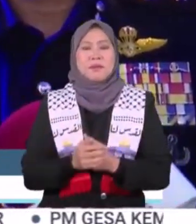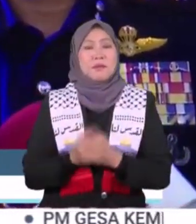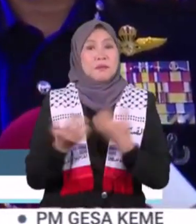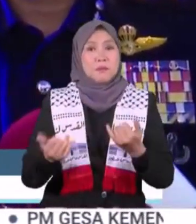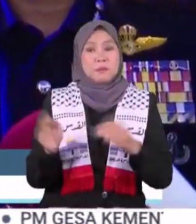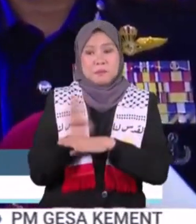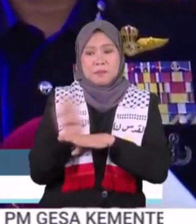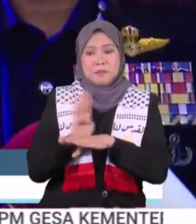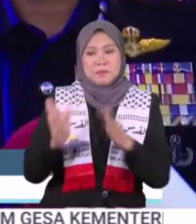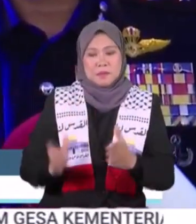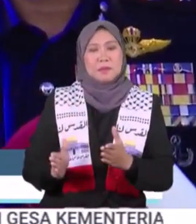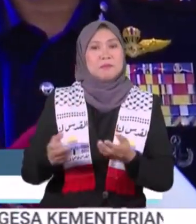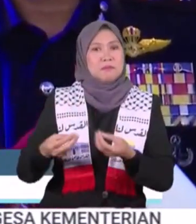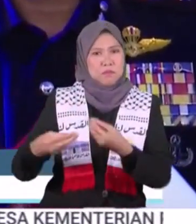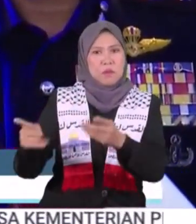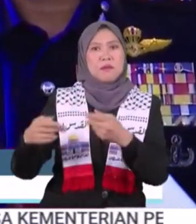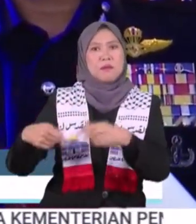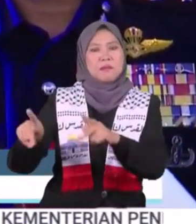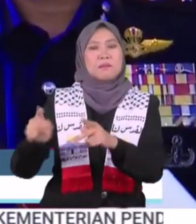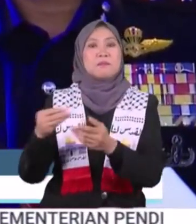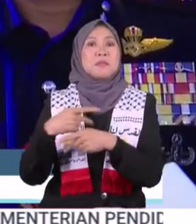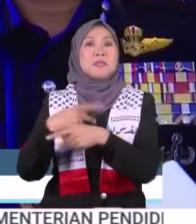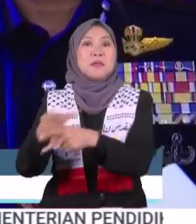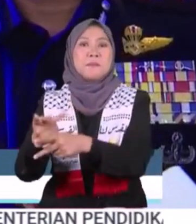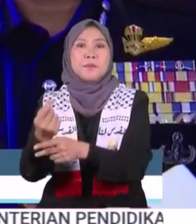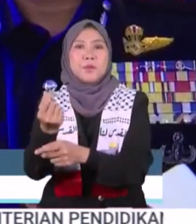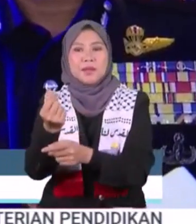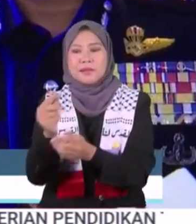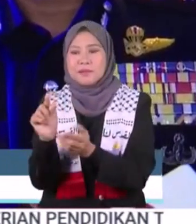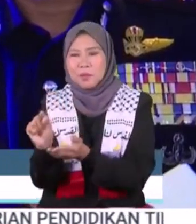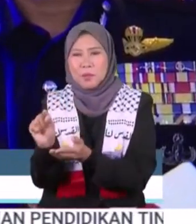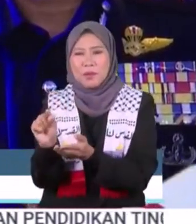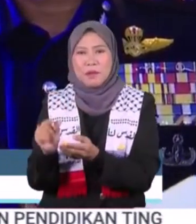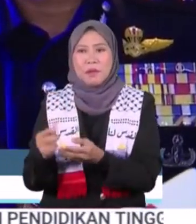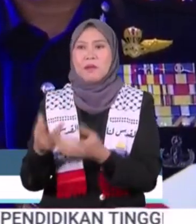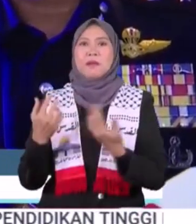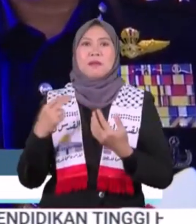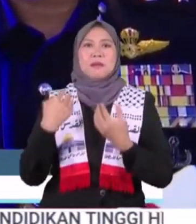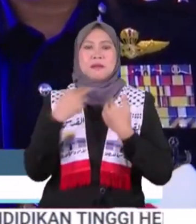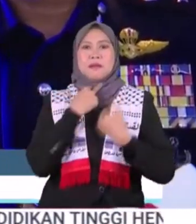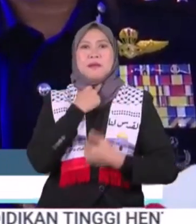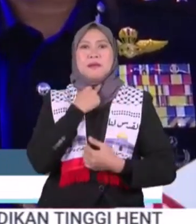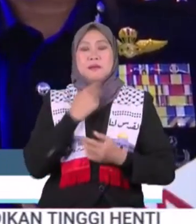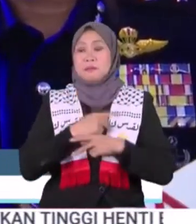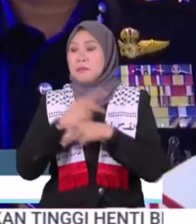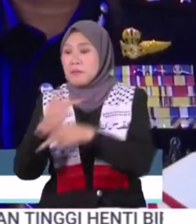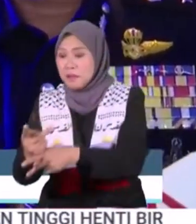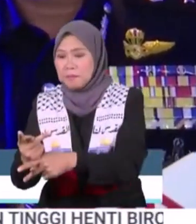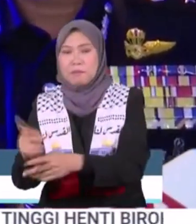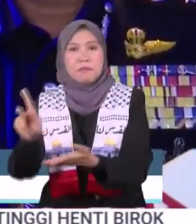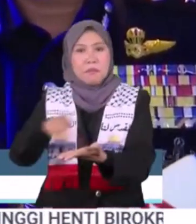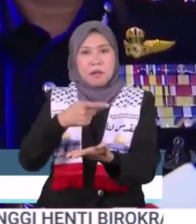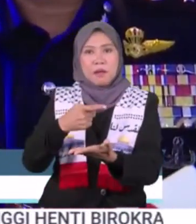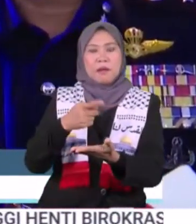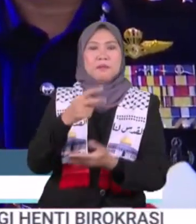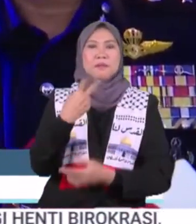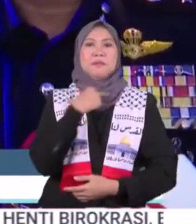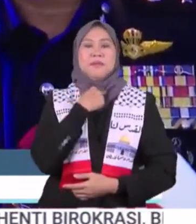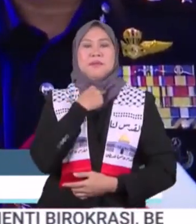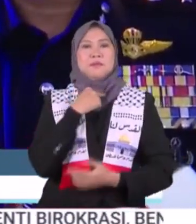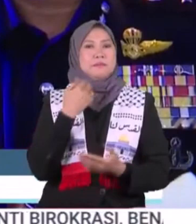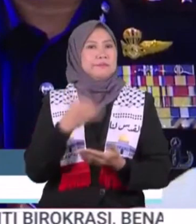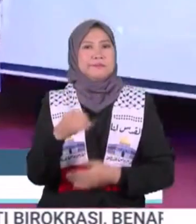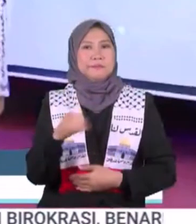untuk meminjam dalam jumlah yang kecil dan akhirnya terbeban dengan hutang yang banyak dan akhirnya berlaku perk-perkara yang